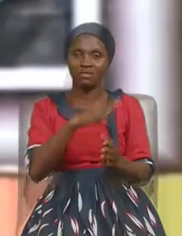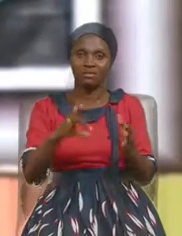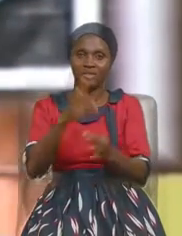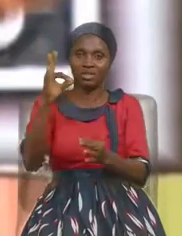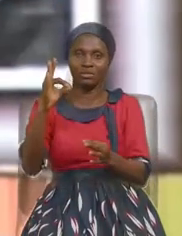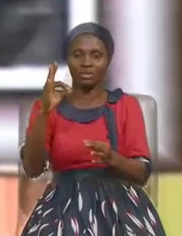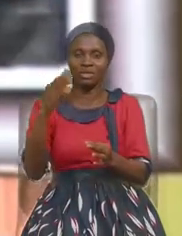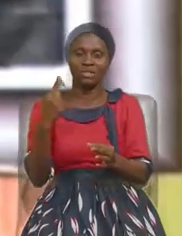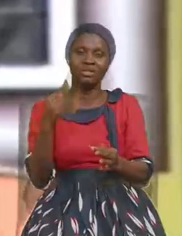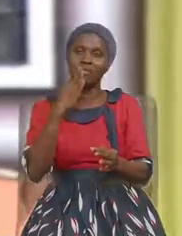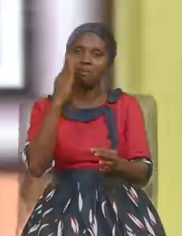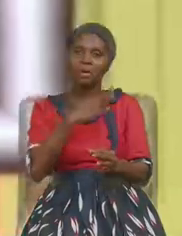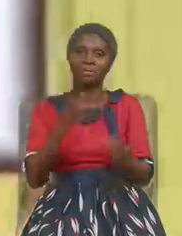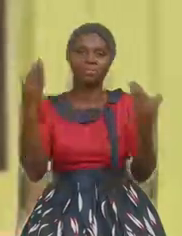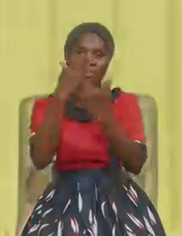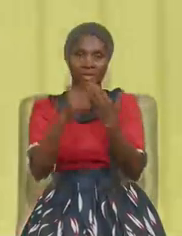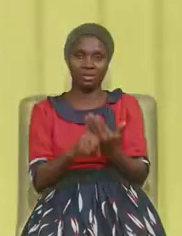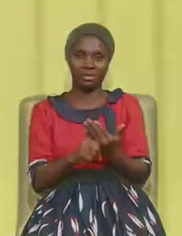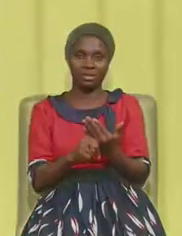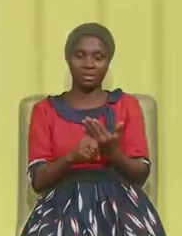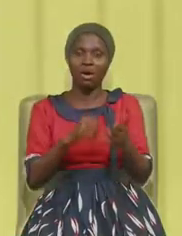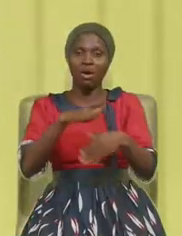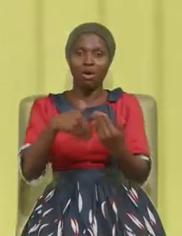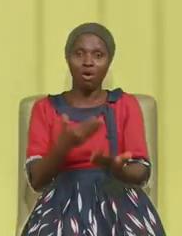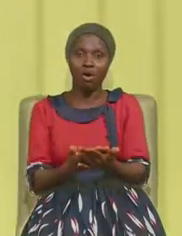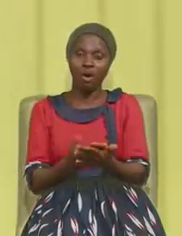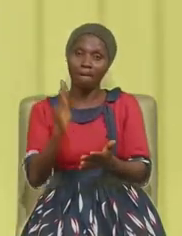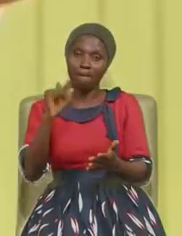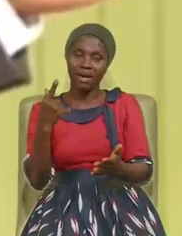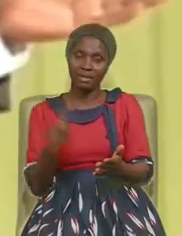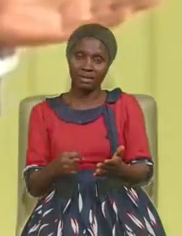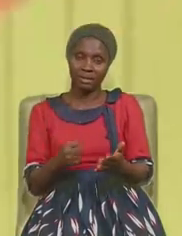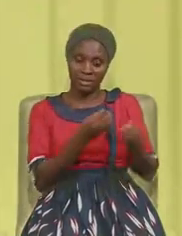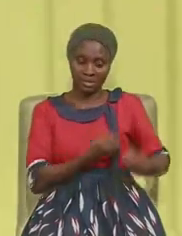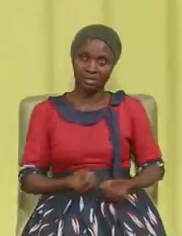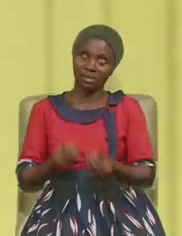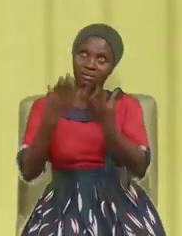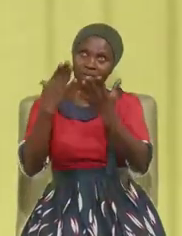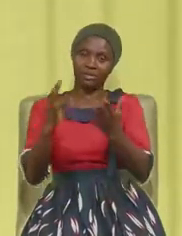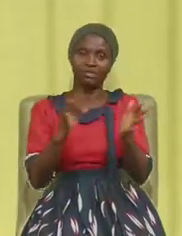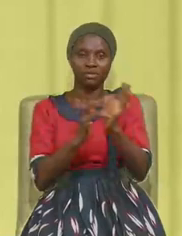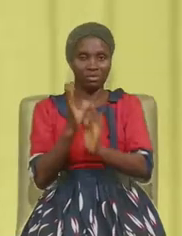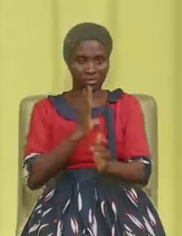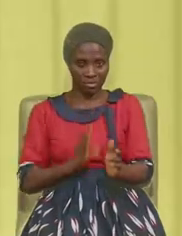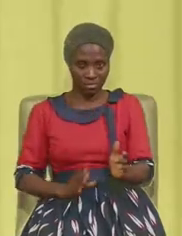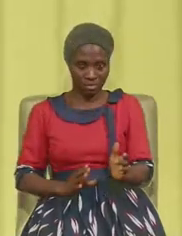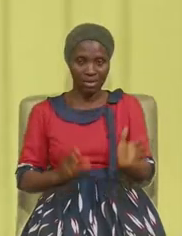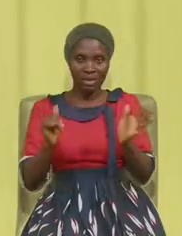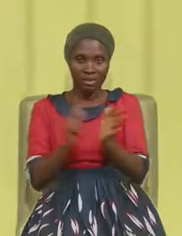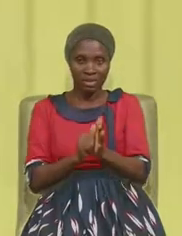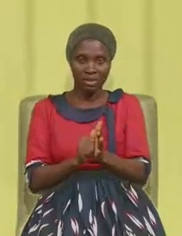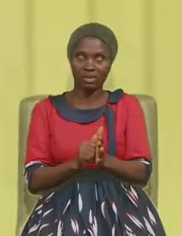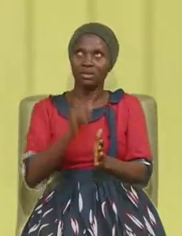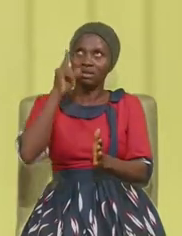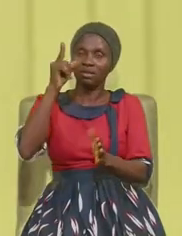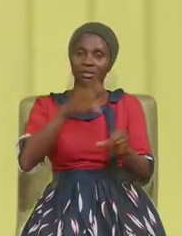des ténèbres. Mais tout cela par le sacrifice de Jésus-Christ. Ce qu'il a fait pour nous